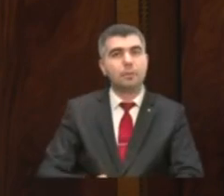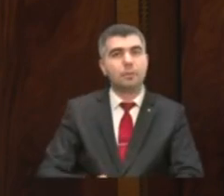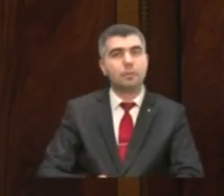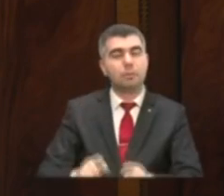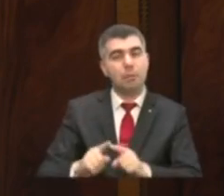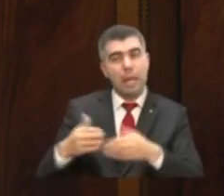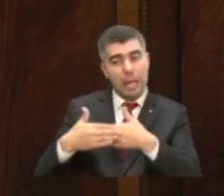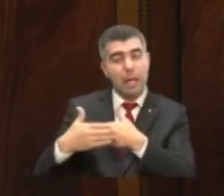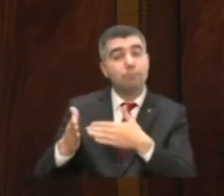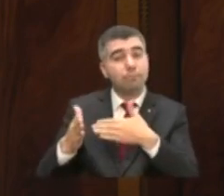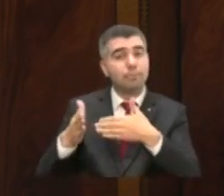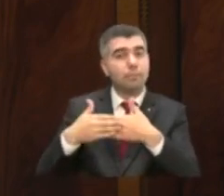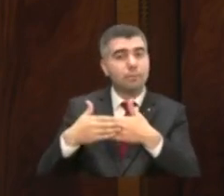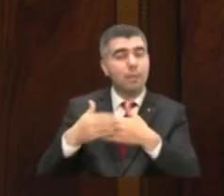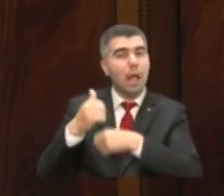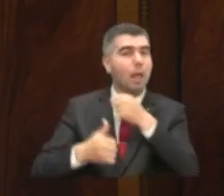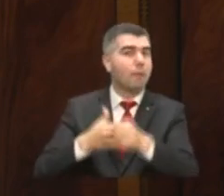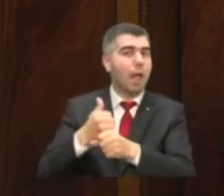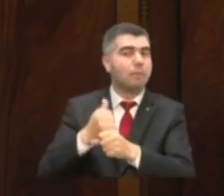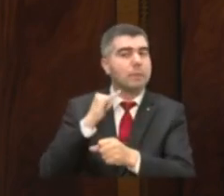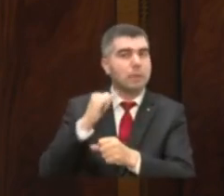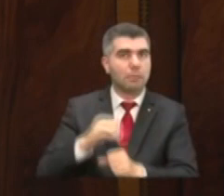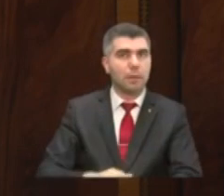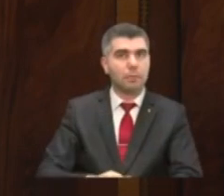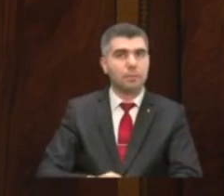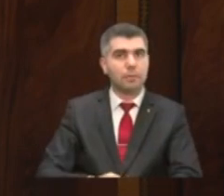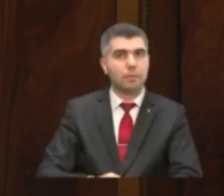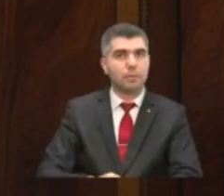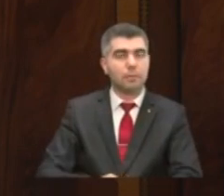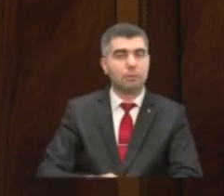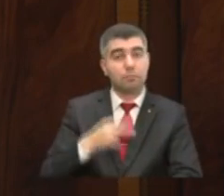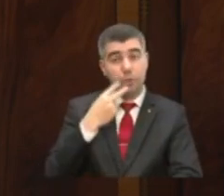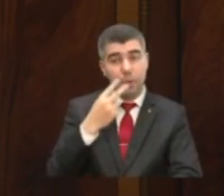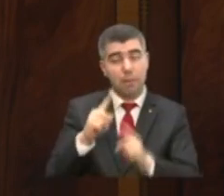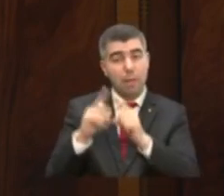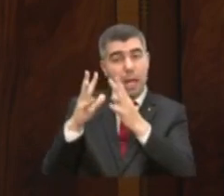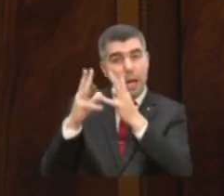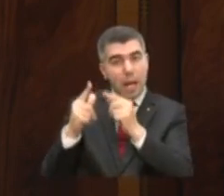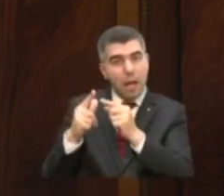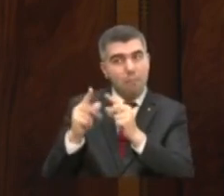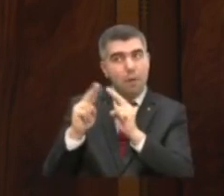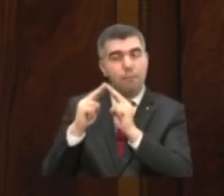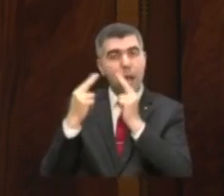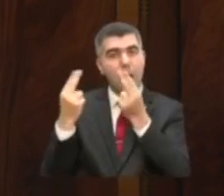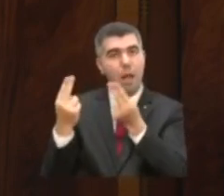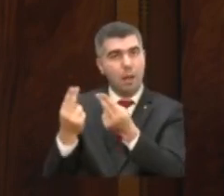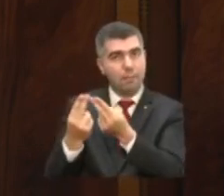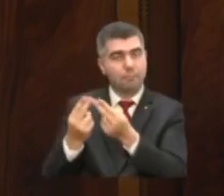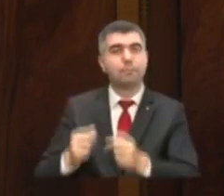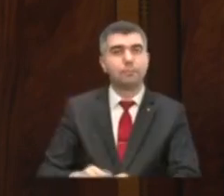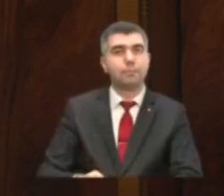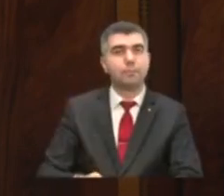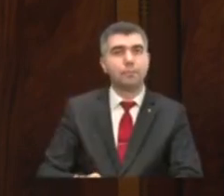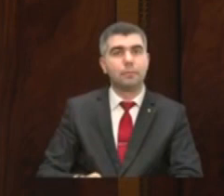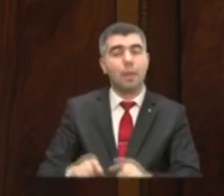تشرف على الإفلاس سنويا، ولكن إلى قرنا بالأرقام الدولية إلى عرفنا أن